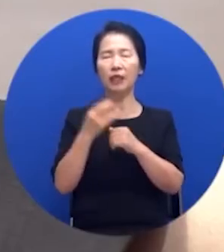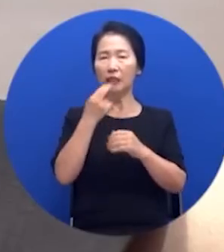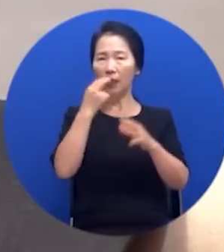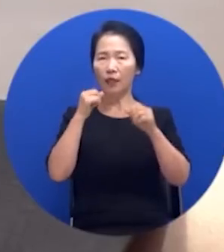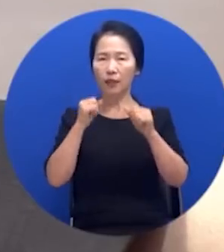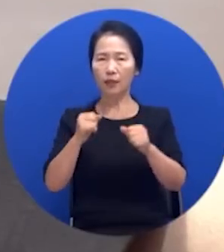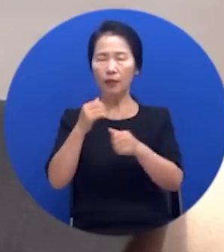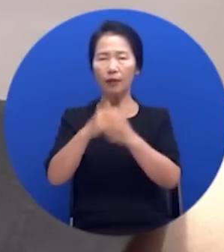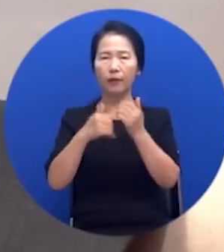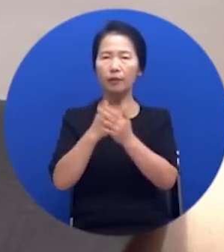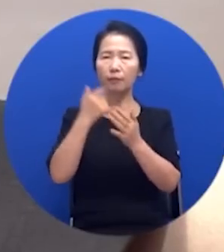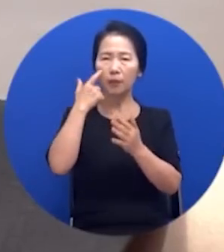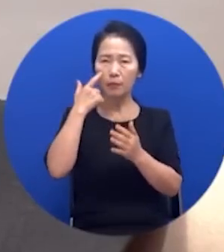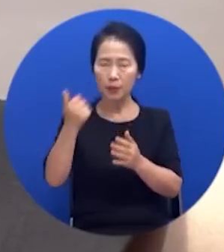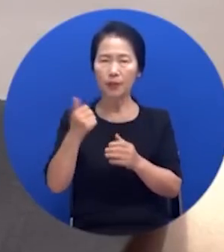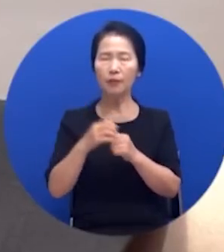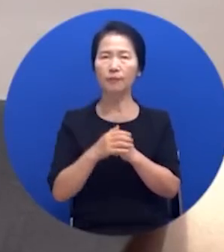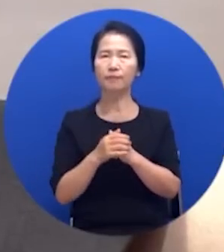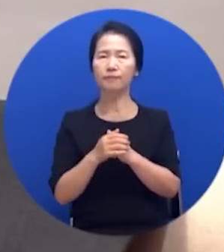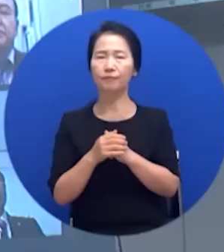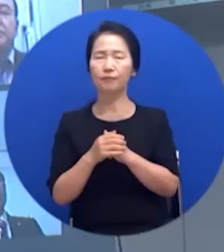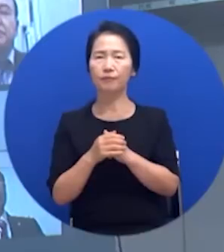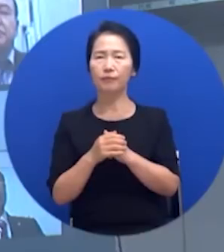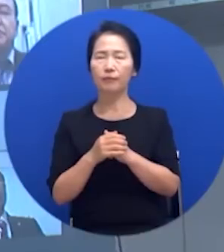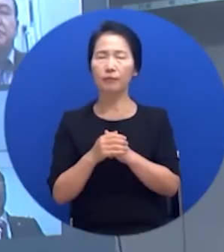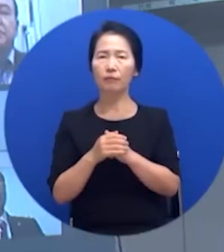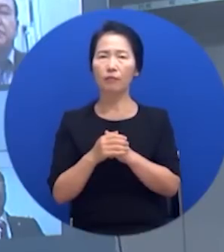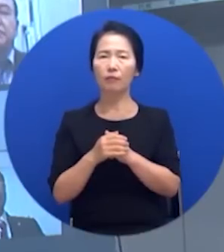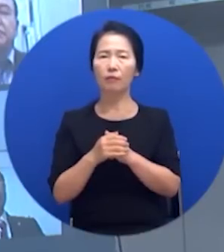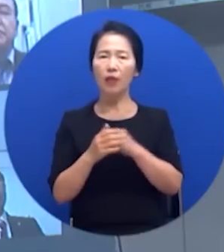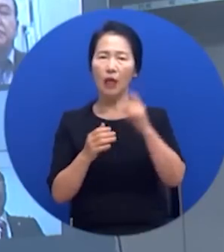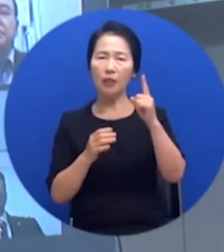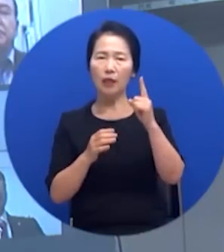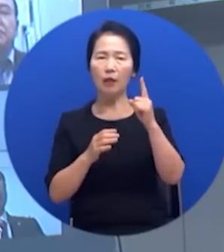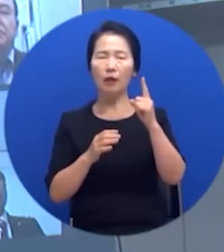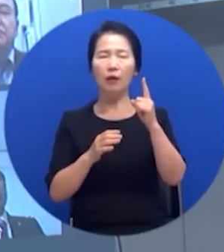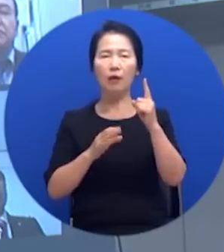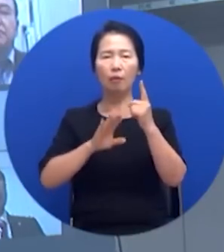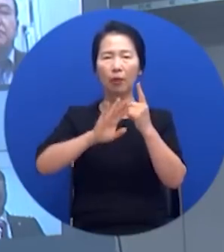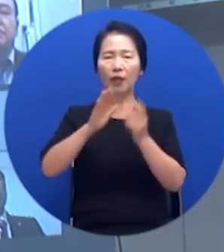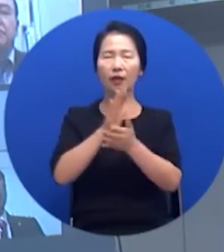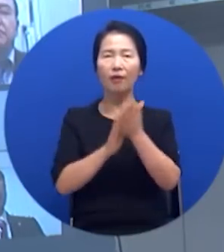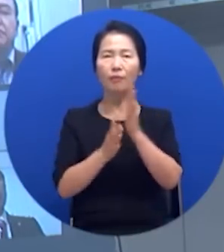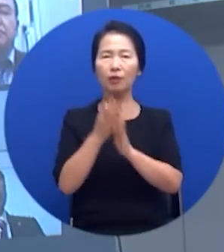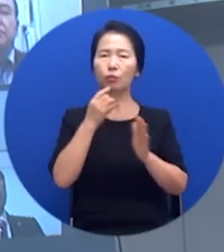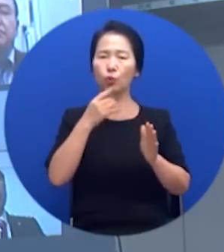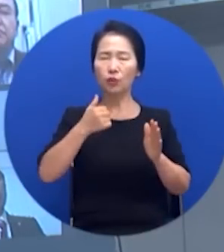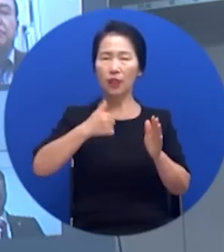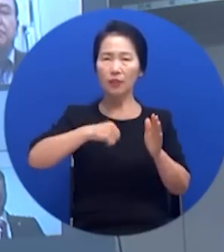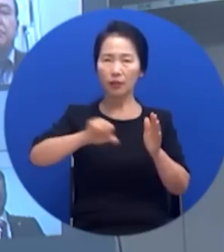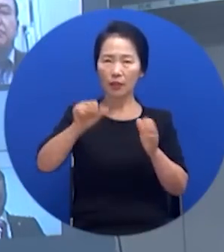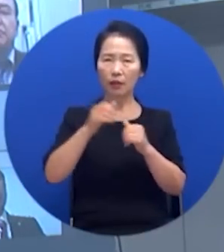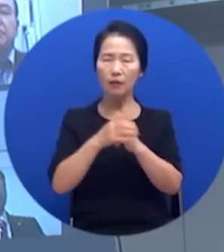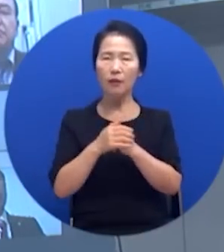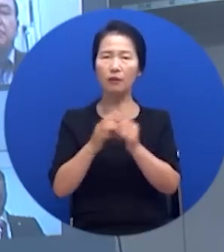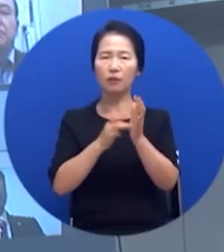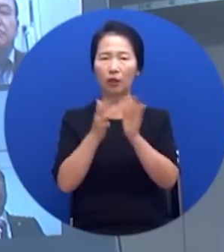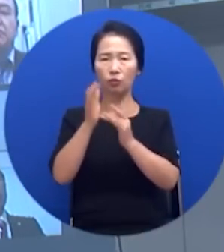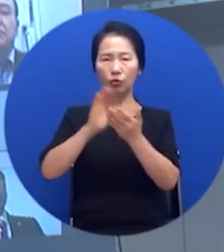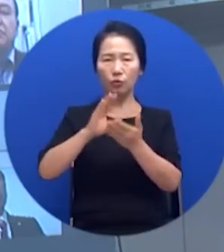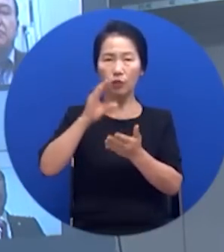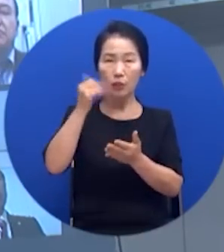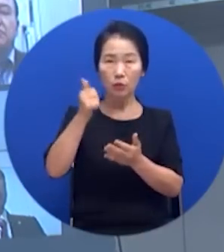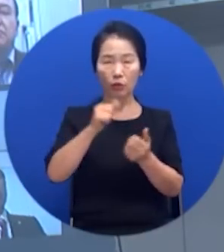살아계신 하나님 아버지, 아마 하나밖에 없는 독생자를 죽음의 자리에